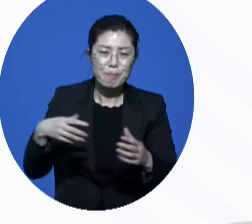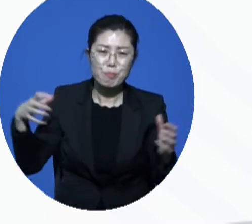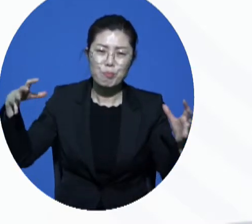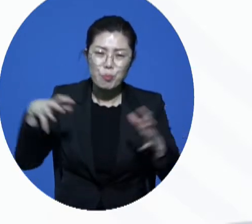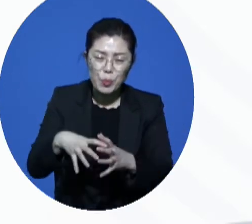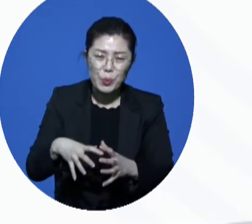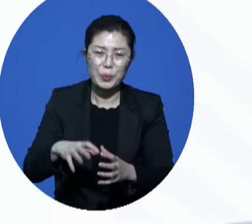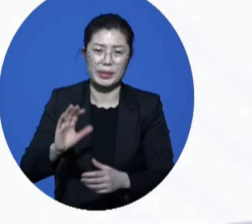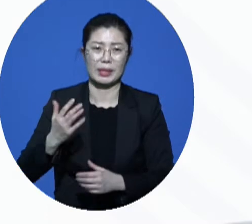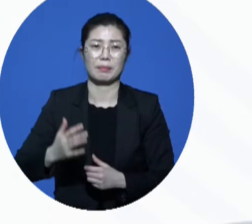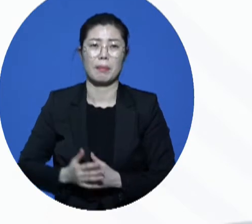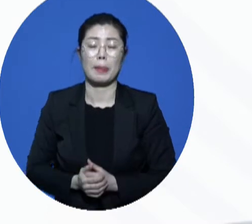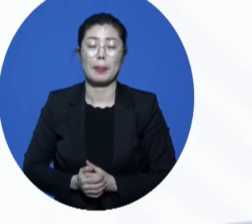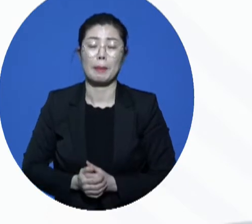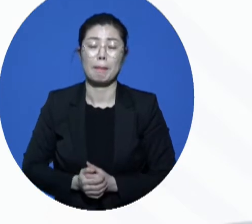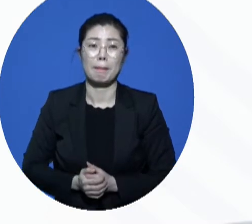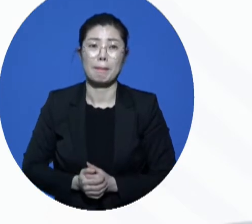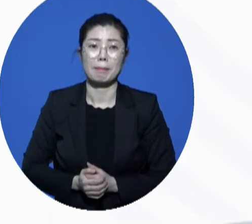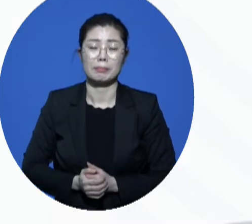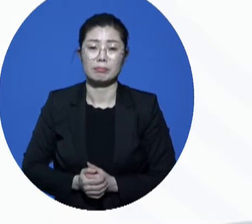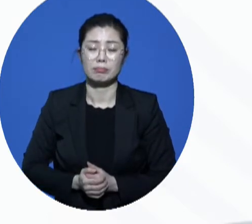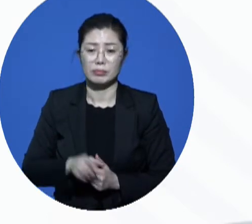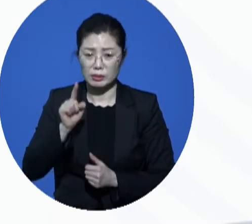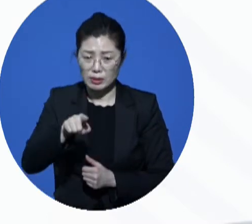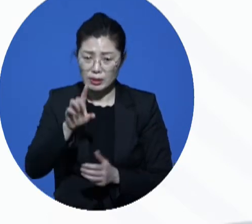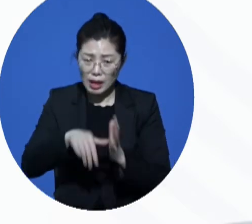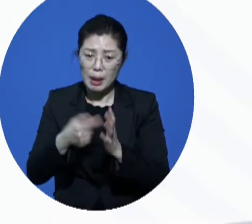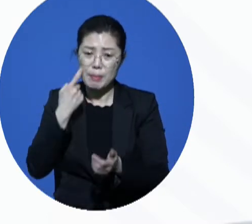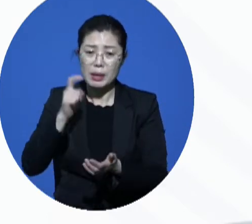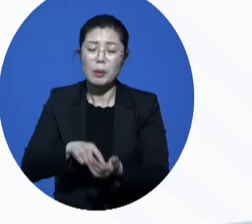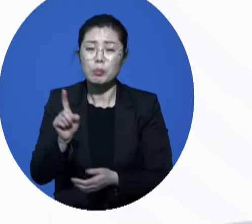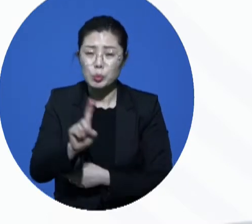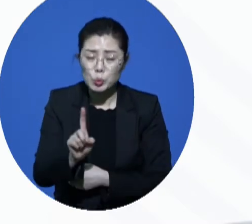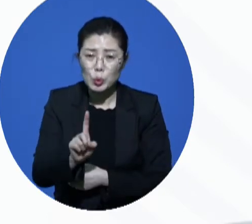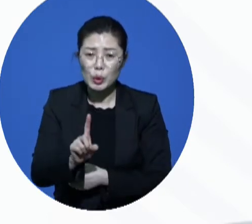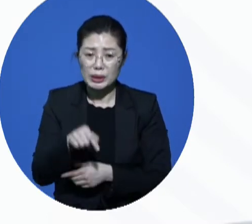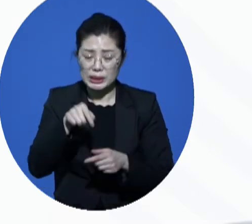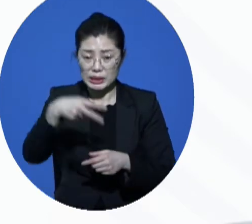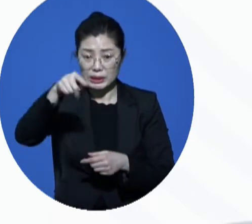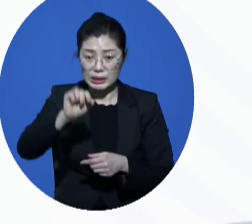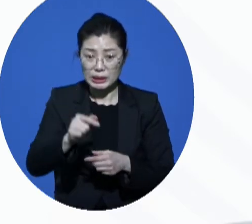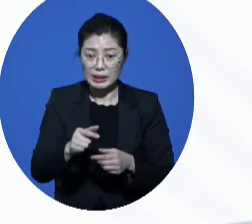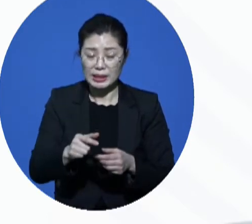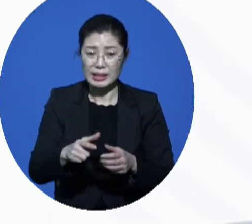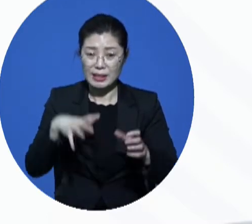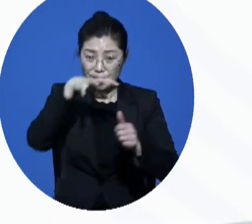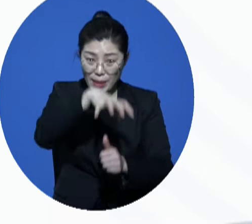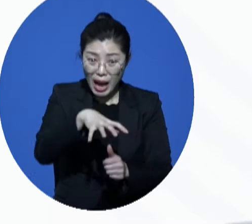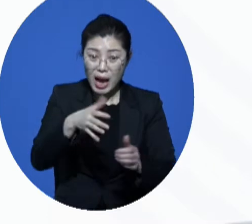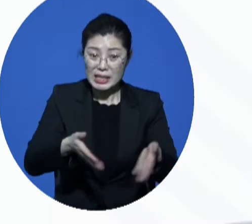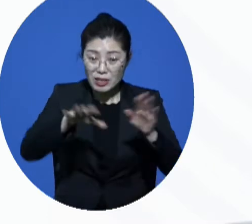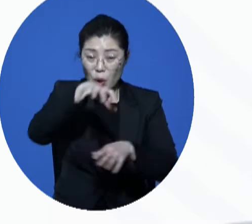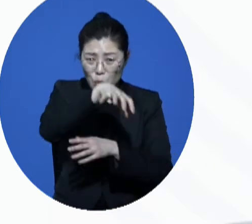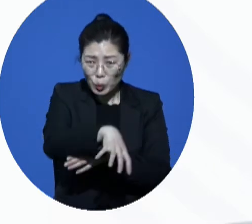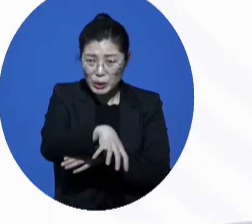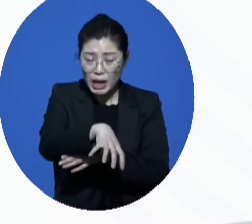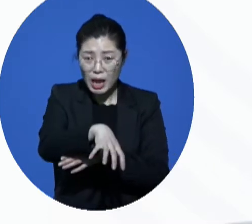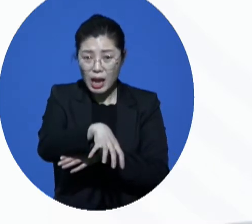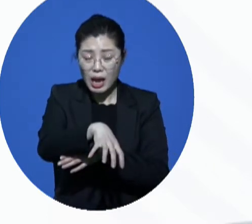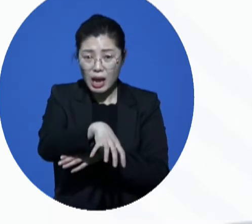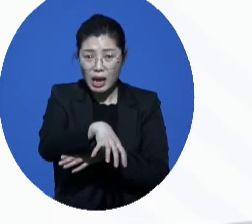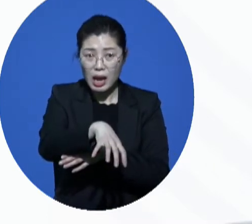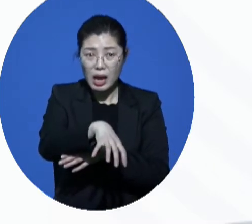재입소하면서 저희들은 이 과정에서 무엇을 또 발견하게 됐냐면은 신화원에서 긴급 분산 조치된 사람들이